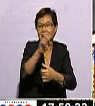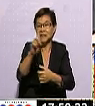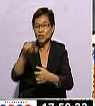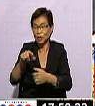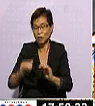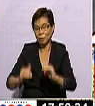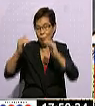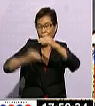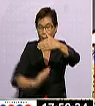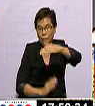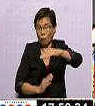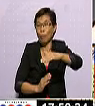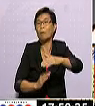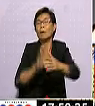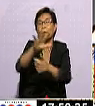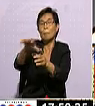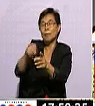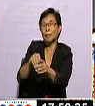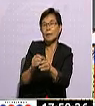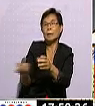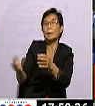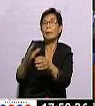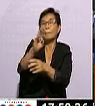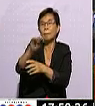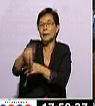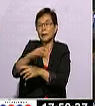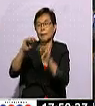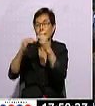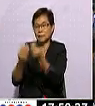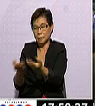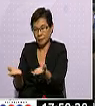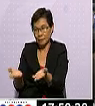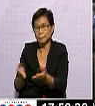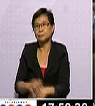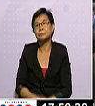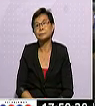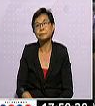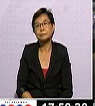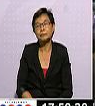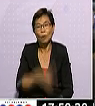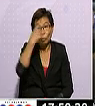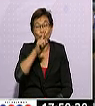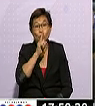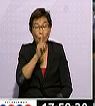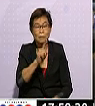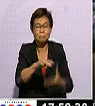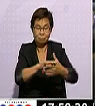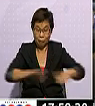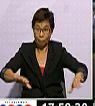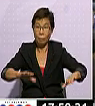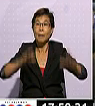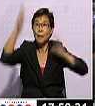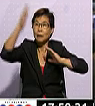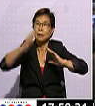di peringkat akar umbi yang melibatkan ahli parlimen dan masyarakat setempat. Bagi memastikan keselamatan